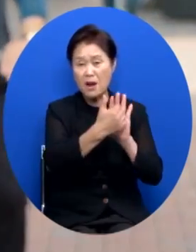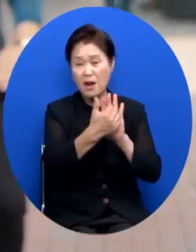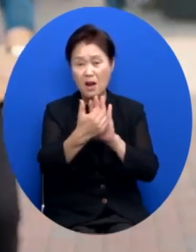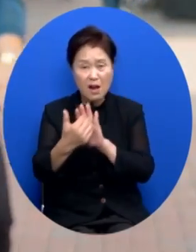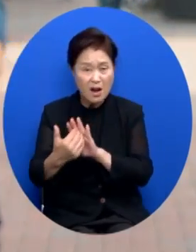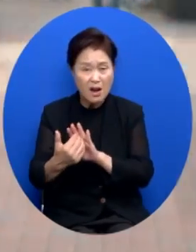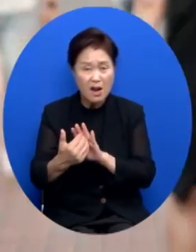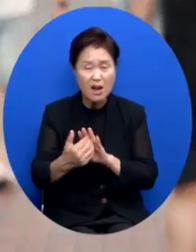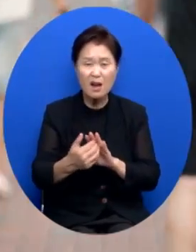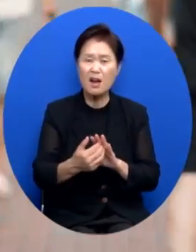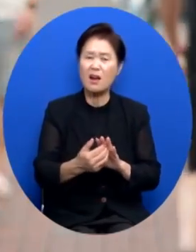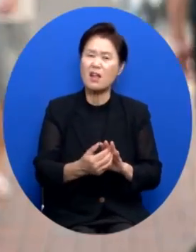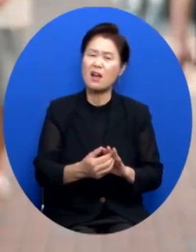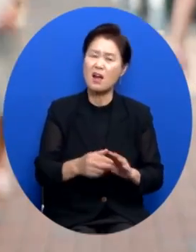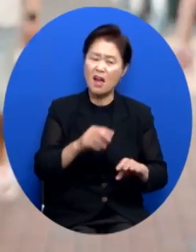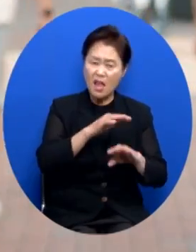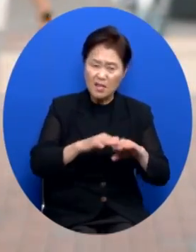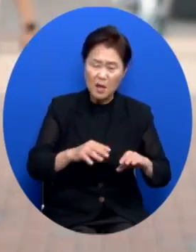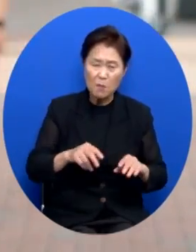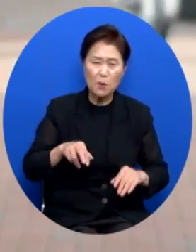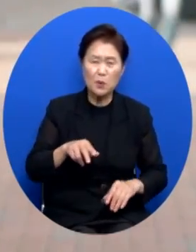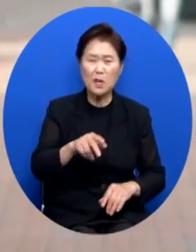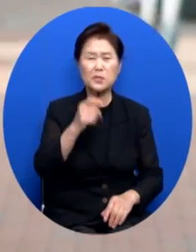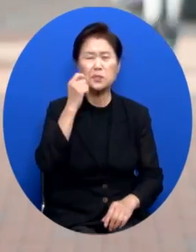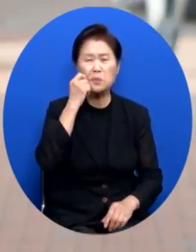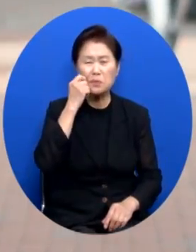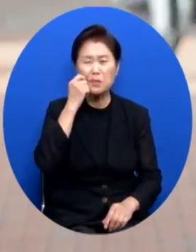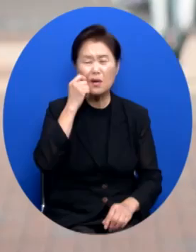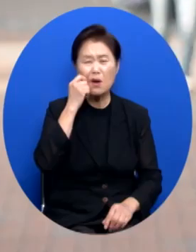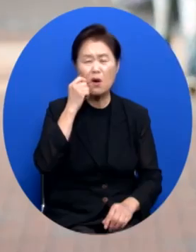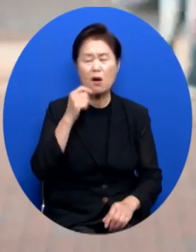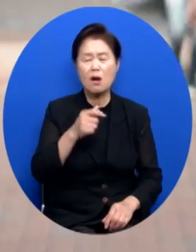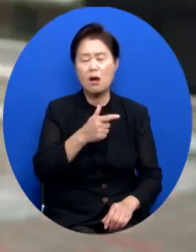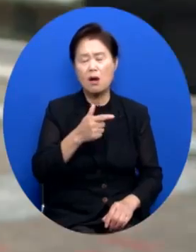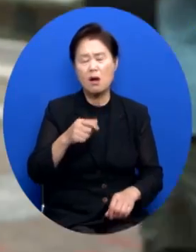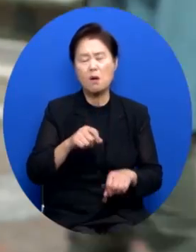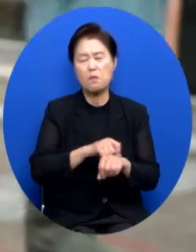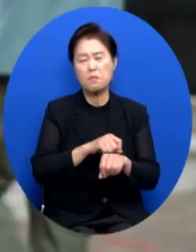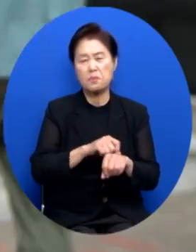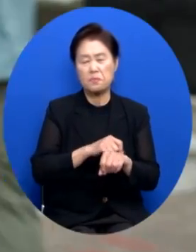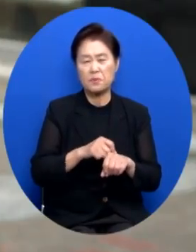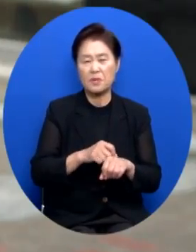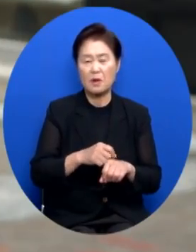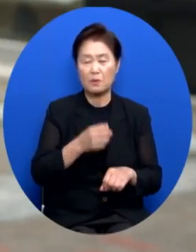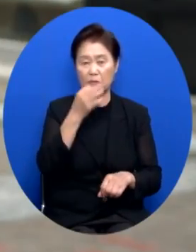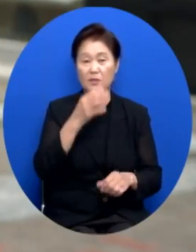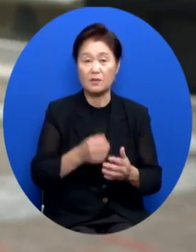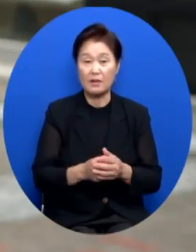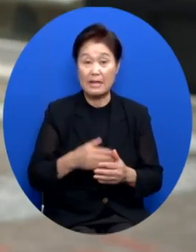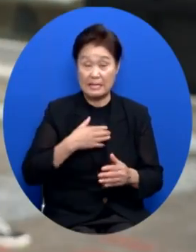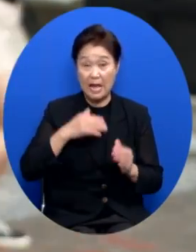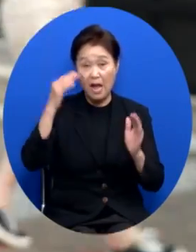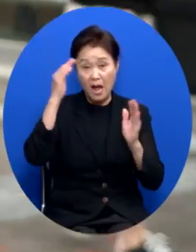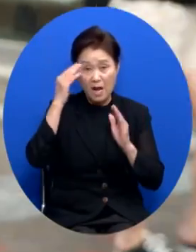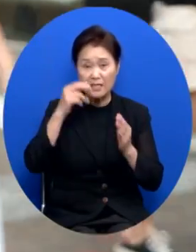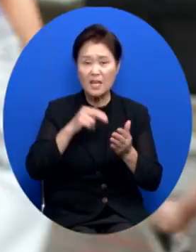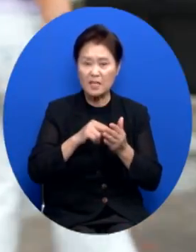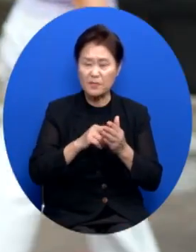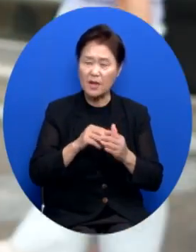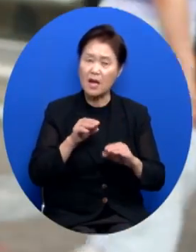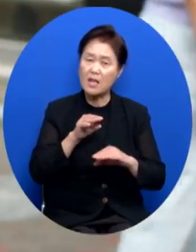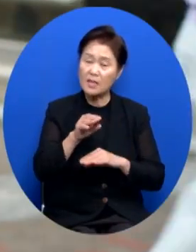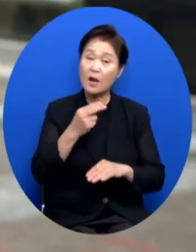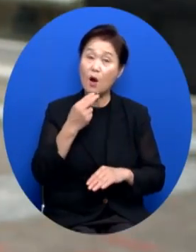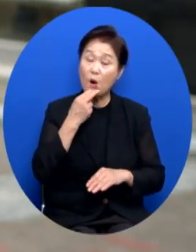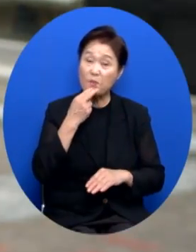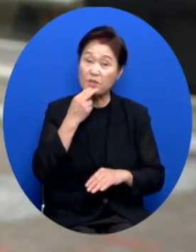막고 있으니까 시민들이 발을 묶고 있으니까 참 너무 불편하고. 저는 학생이라서 자동차도 없어서